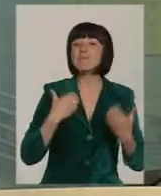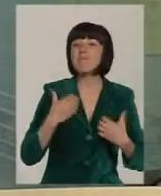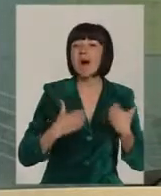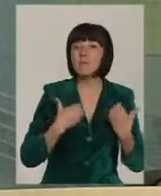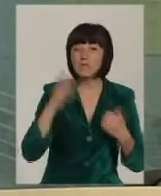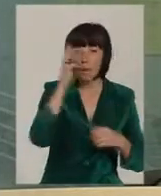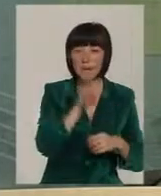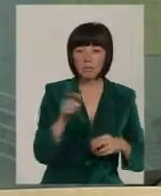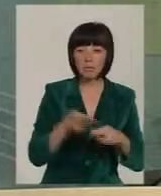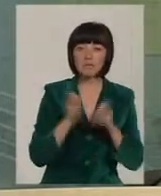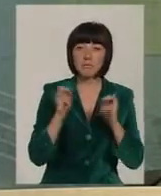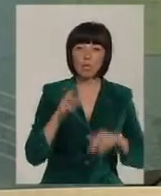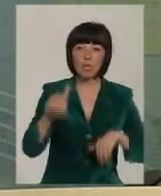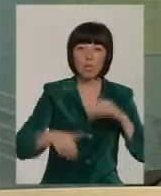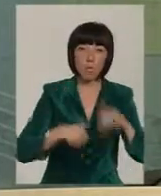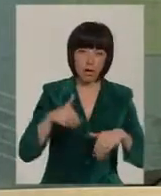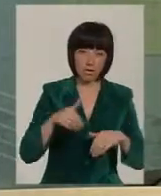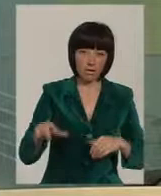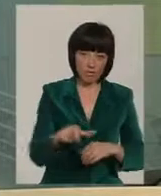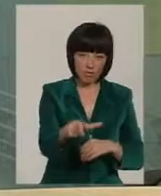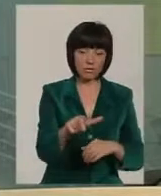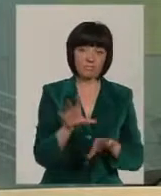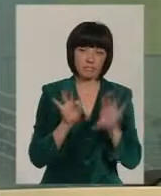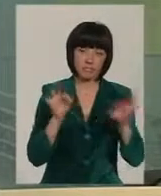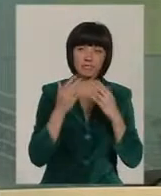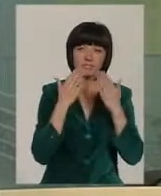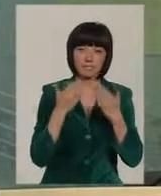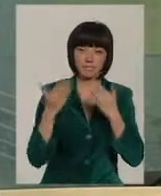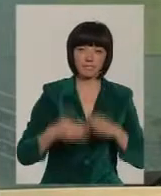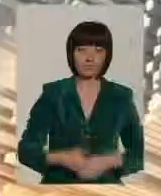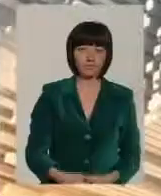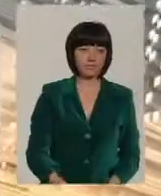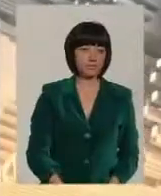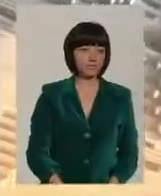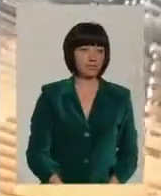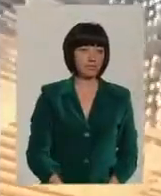купання у Південному Бузі. У нас є підбірка бліців. Прошу, будь ласка.